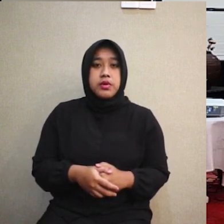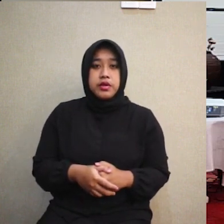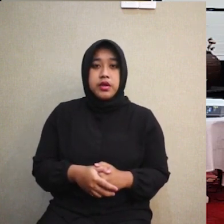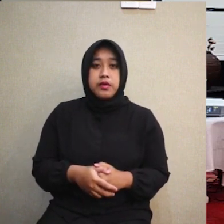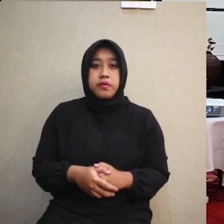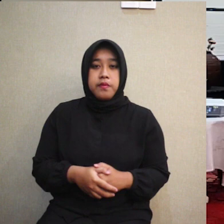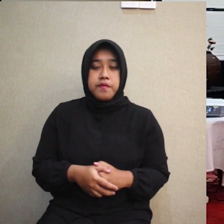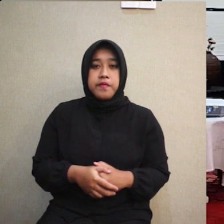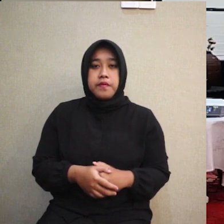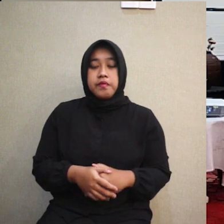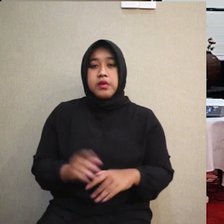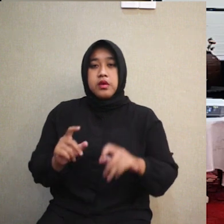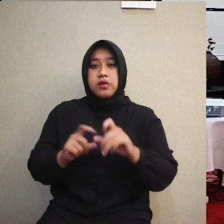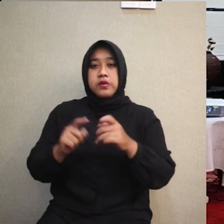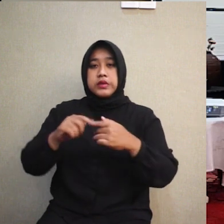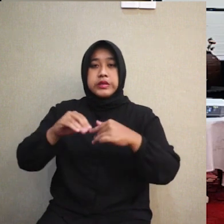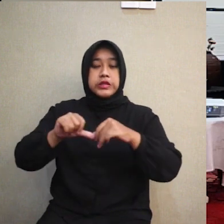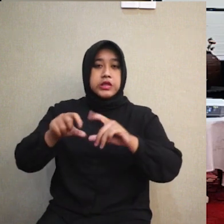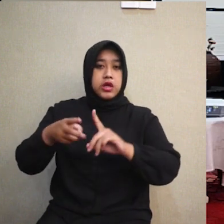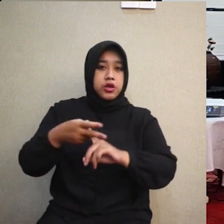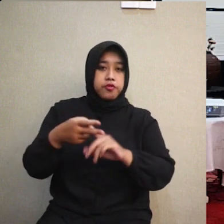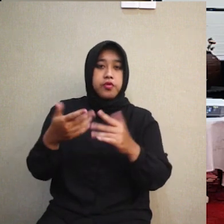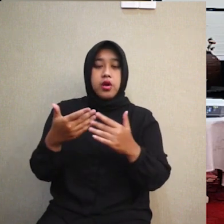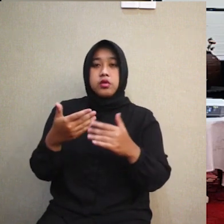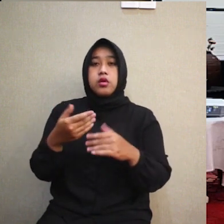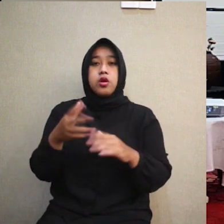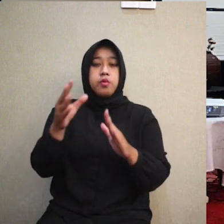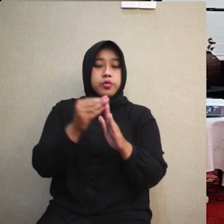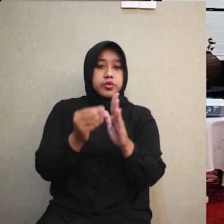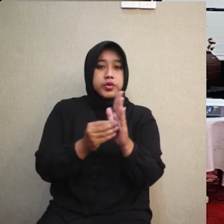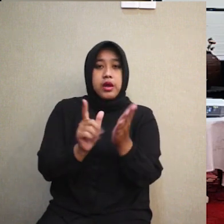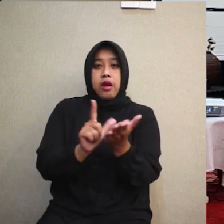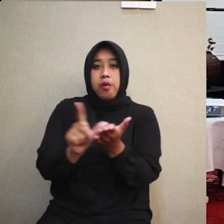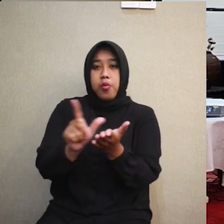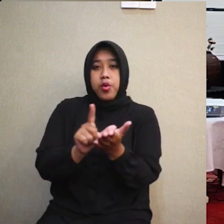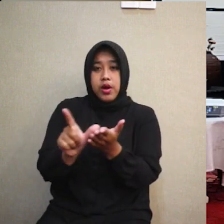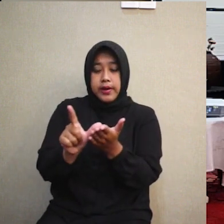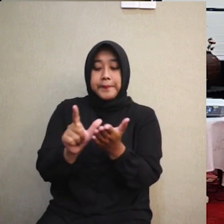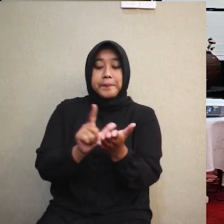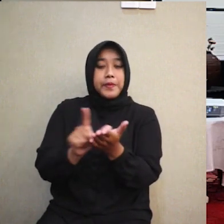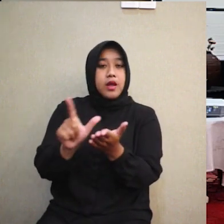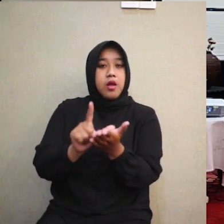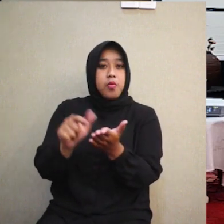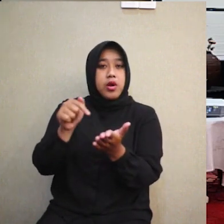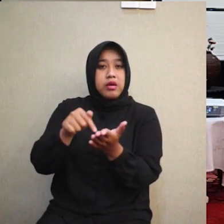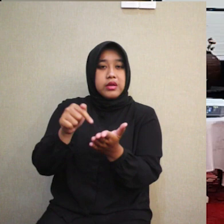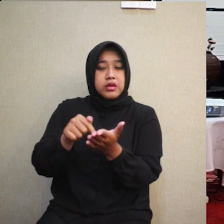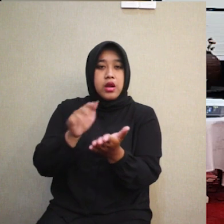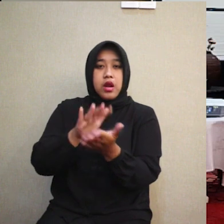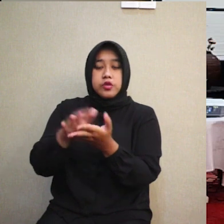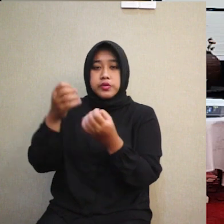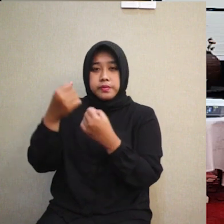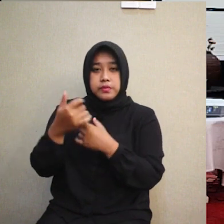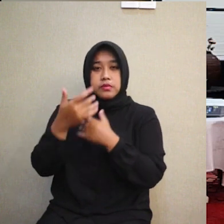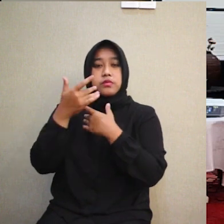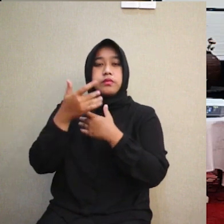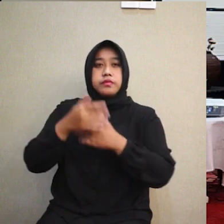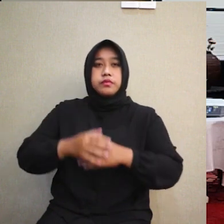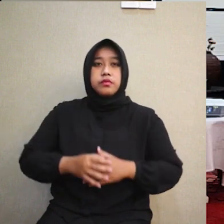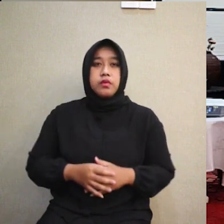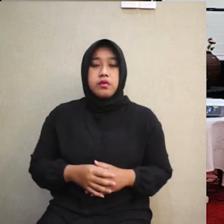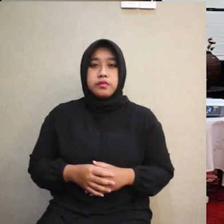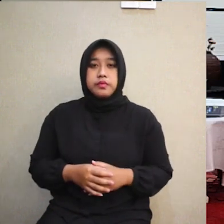Mas Arif ada informasi disabilitas kemarin juga menyusun laporan yang laporannya itu disampaikan ke